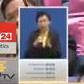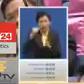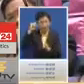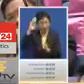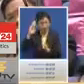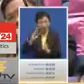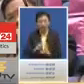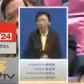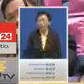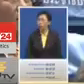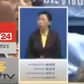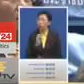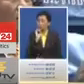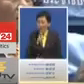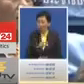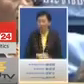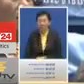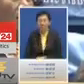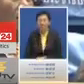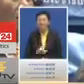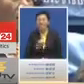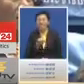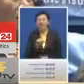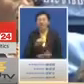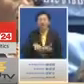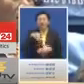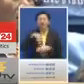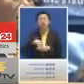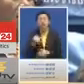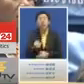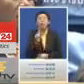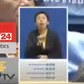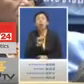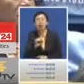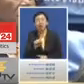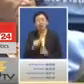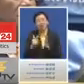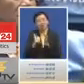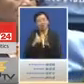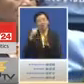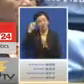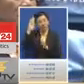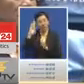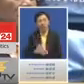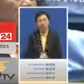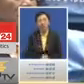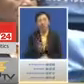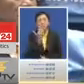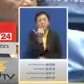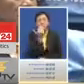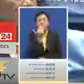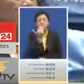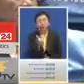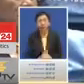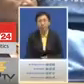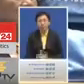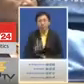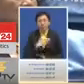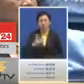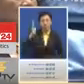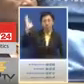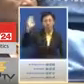มบอกเอาบุญเลยท่านแพ้เลือกตั้งพวกผมเพราะยาบ้าเนี่ยเพราะอะไรครับเพราะผมไปห